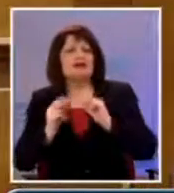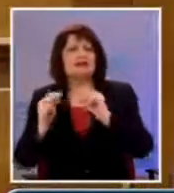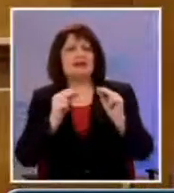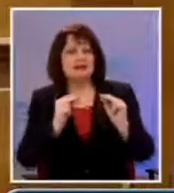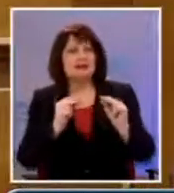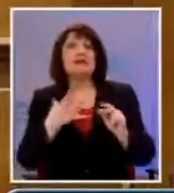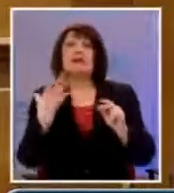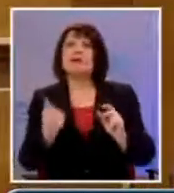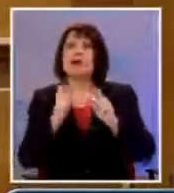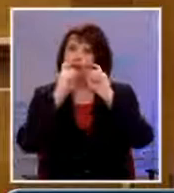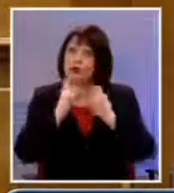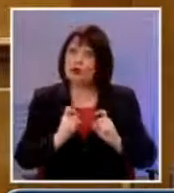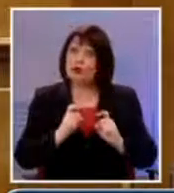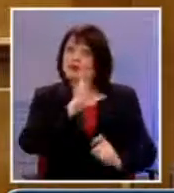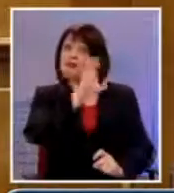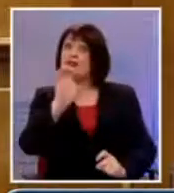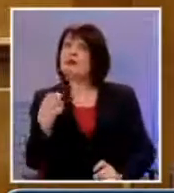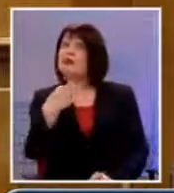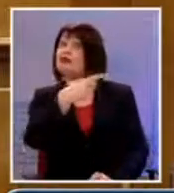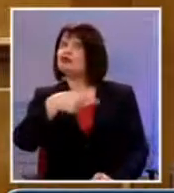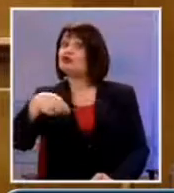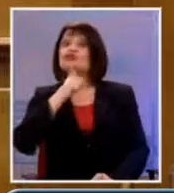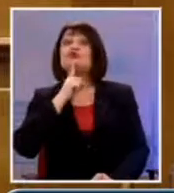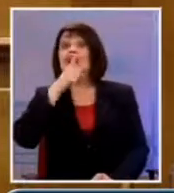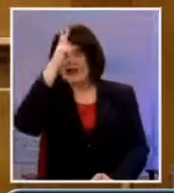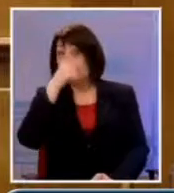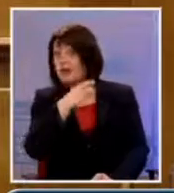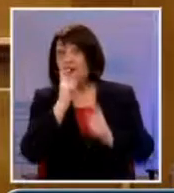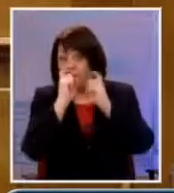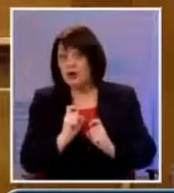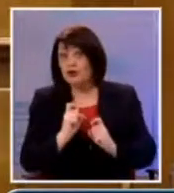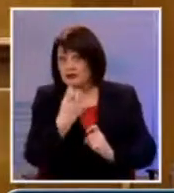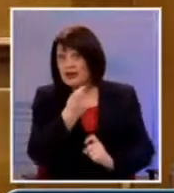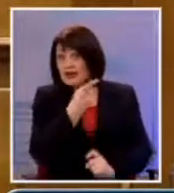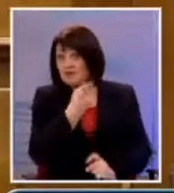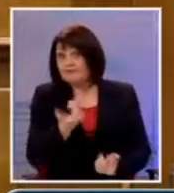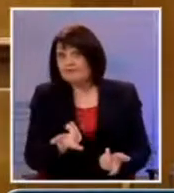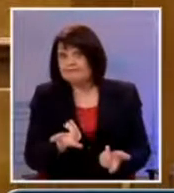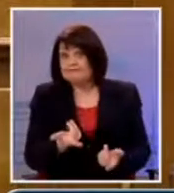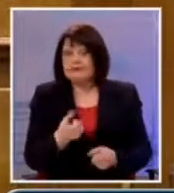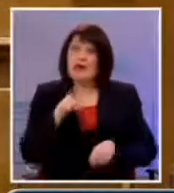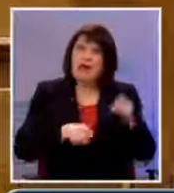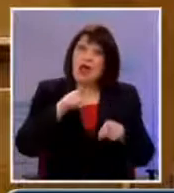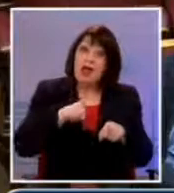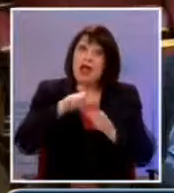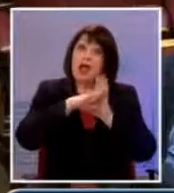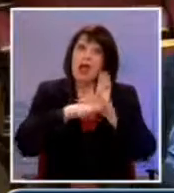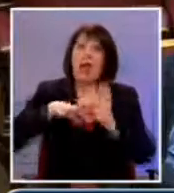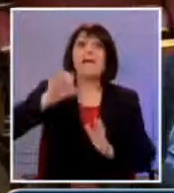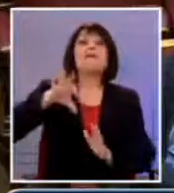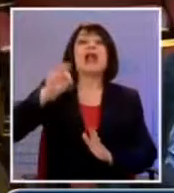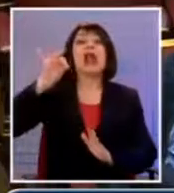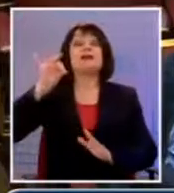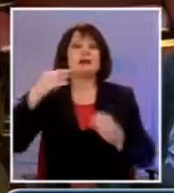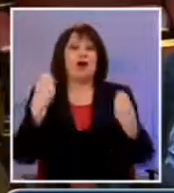υπάρχουν υποχρεώσεις και άλλων χωρών, όπως της Γερμανίας στην προκειμένη περίπτωση. Και η επιλεκτική εφαρμογή των κανόνων δεν βοηθάει τα